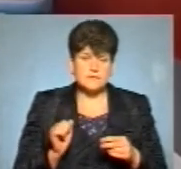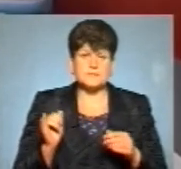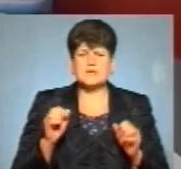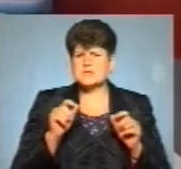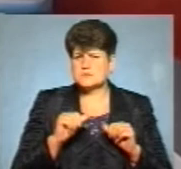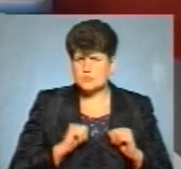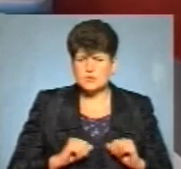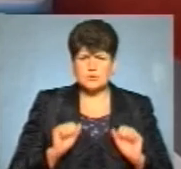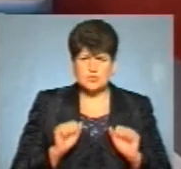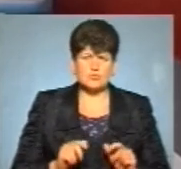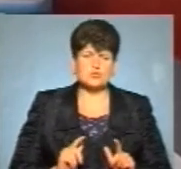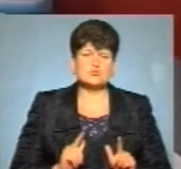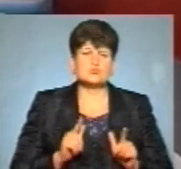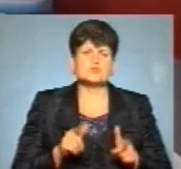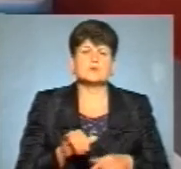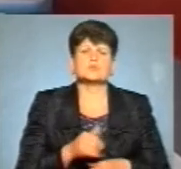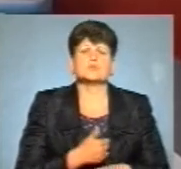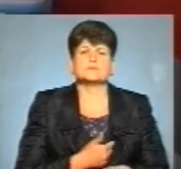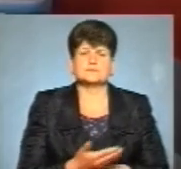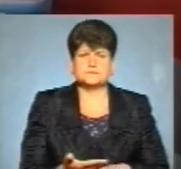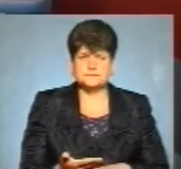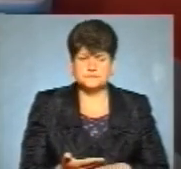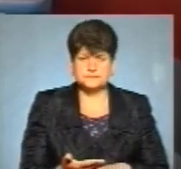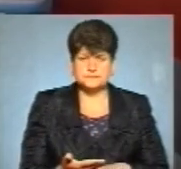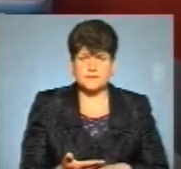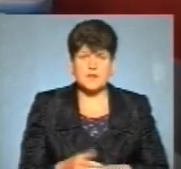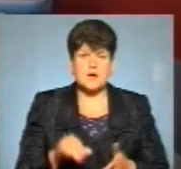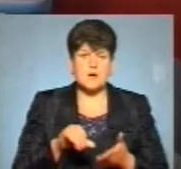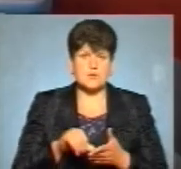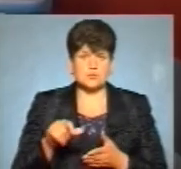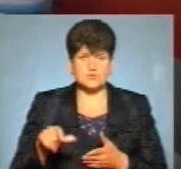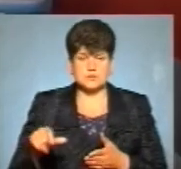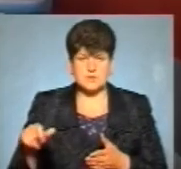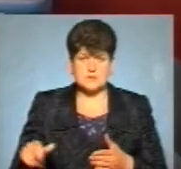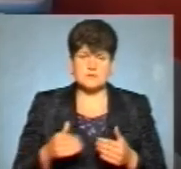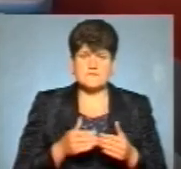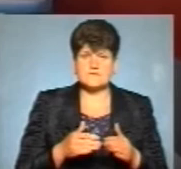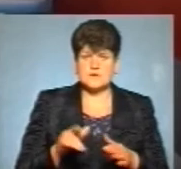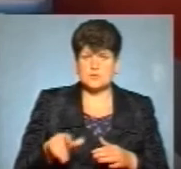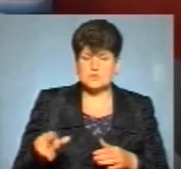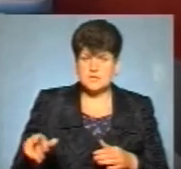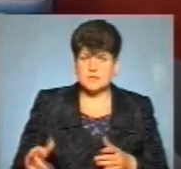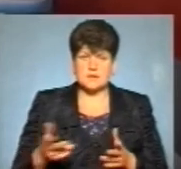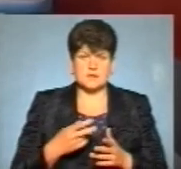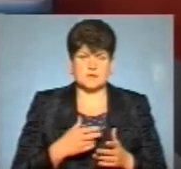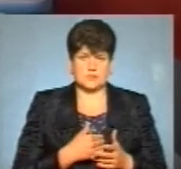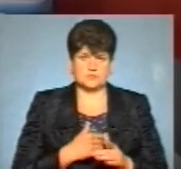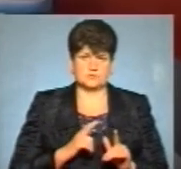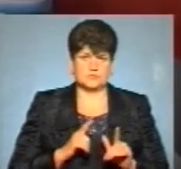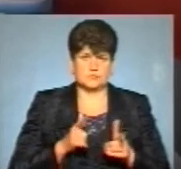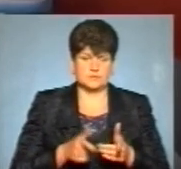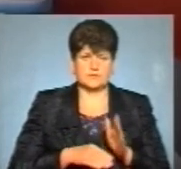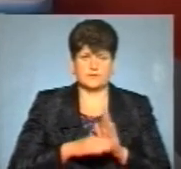можуть вступати туди, де вони себе бачать. А учасники чи випускники наші, які бачать себе у вищих